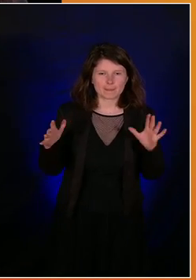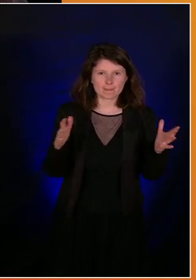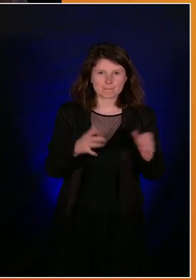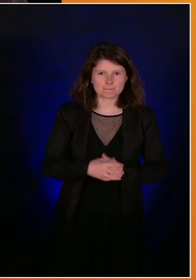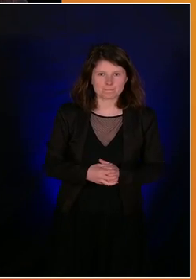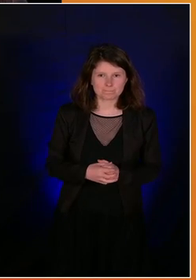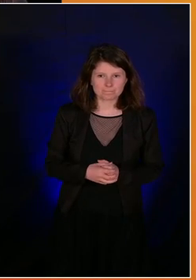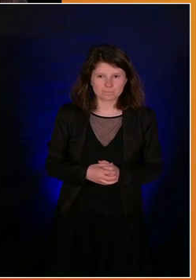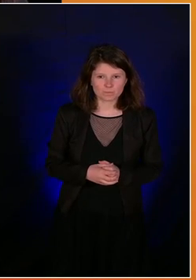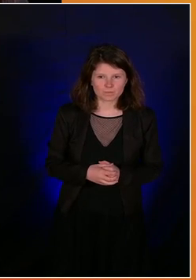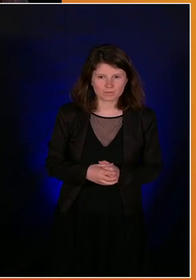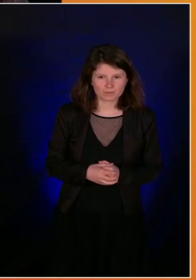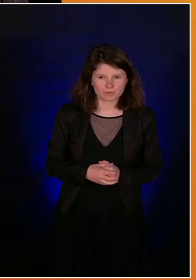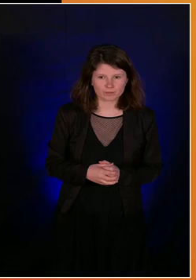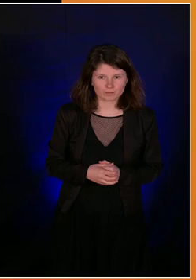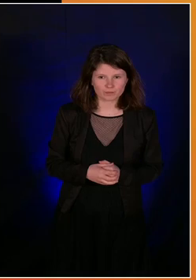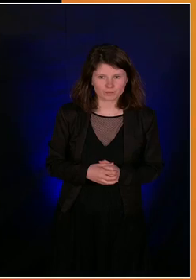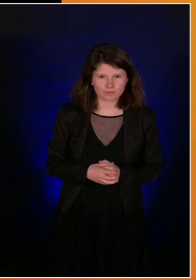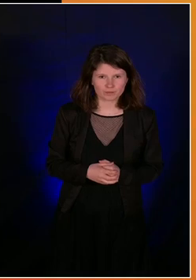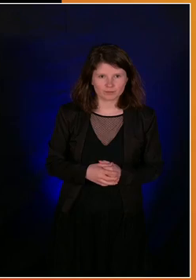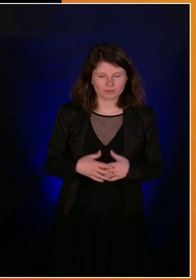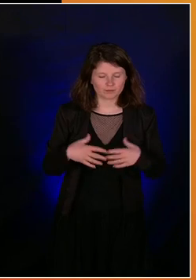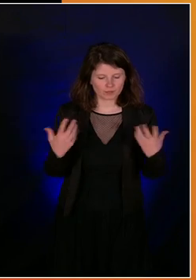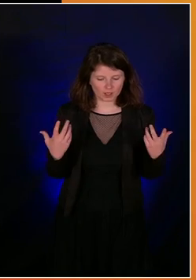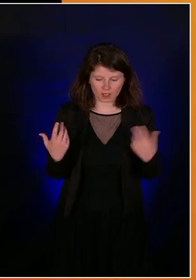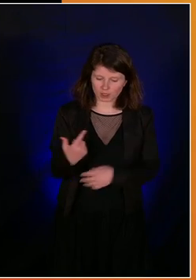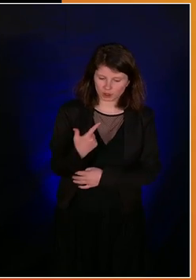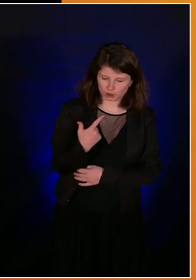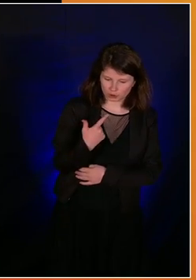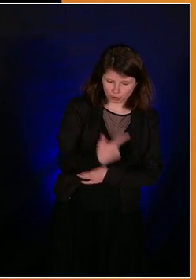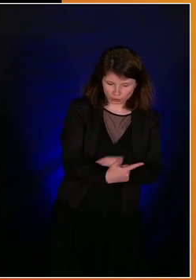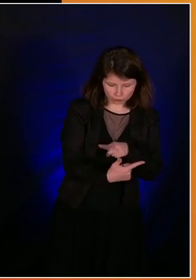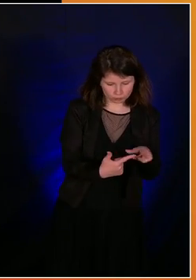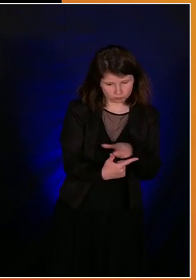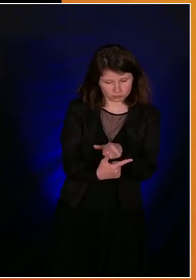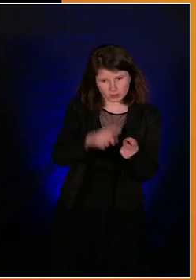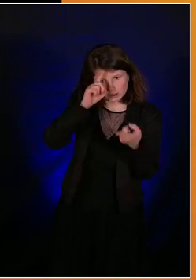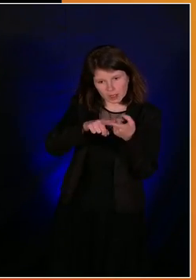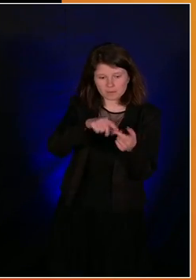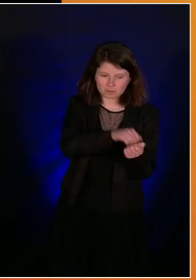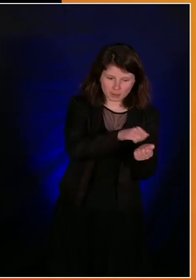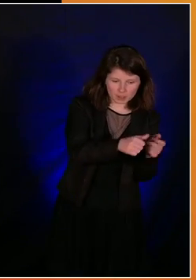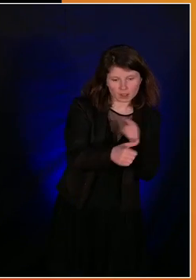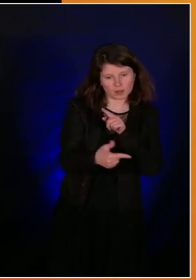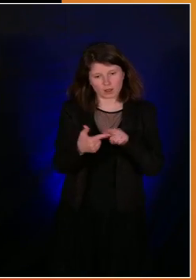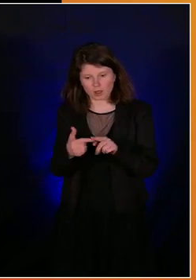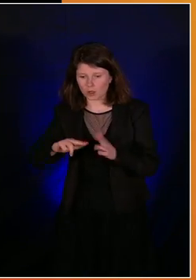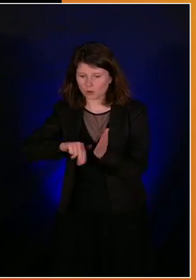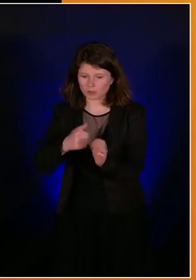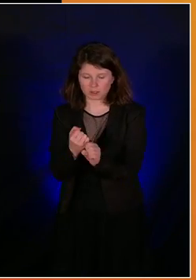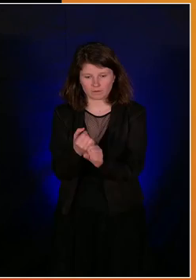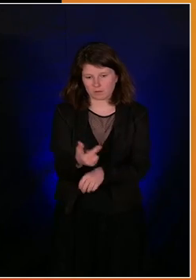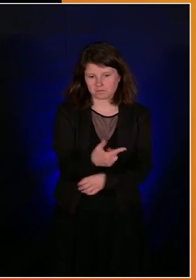CDI sur deux facteurs majeurs de la précarisation la question des papiers et celle du contrat de travail ils ont gagné bravo